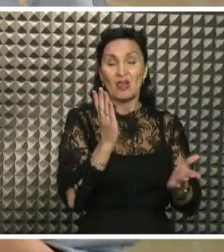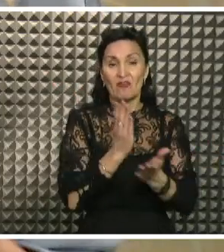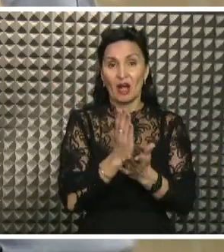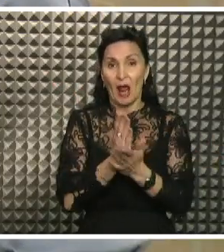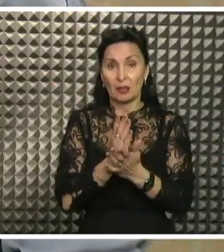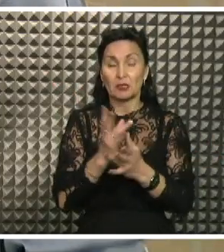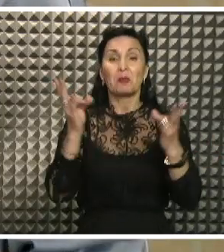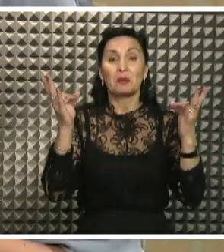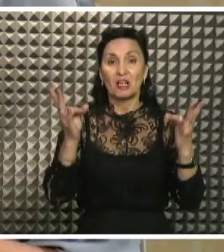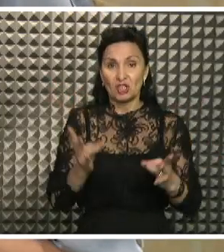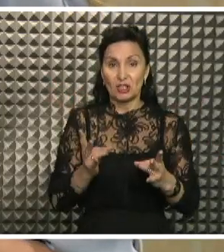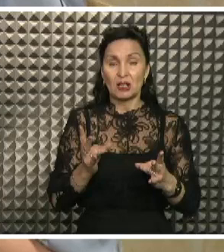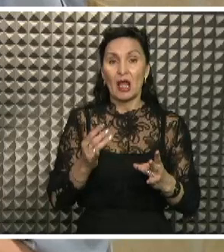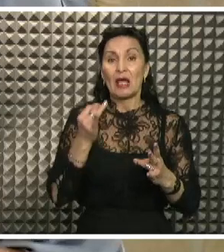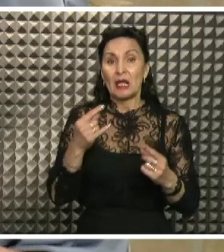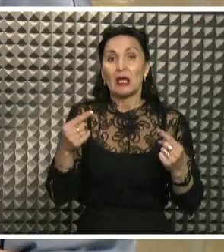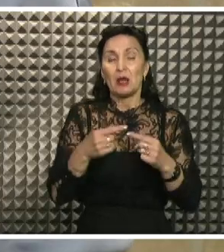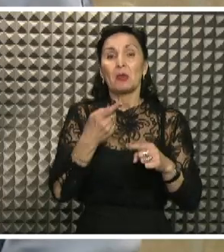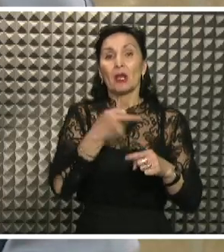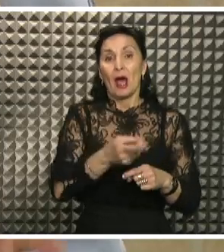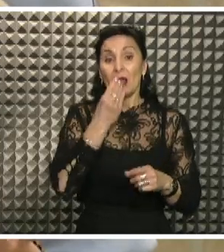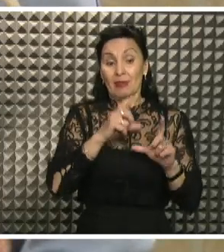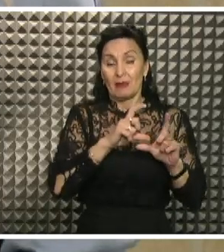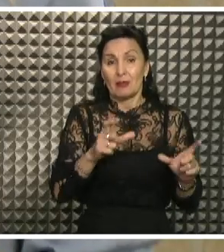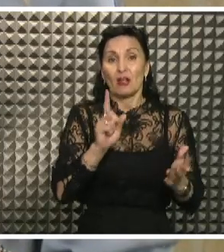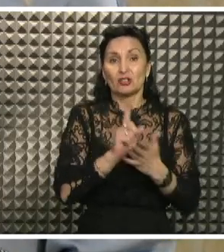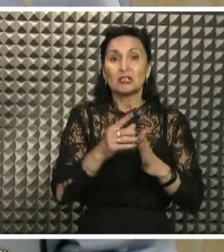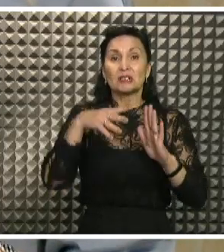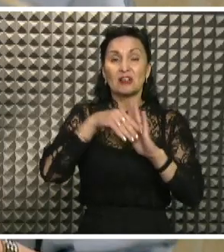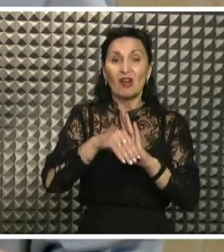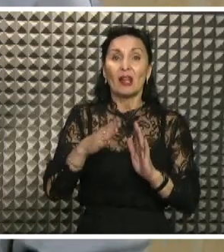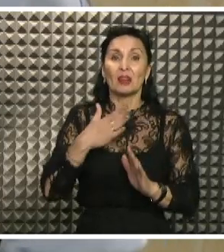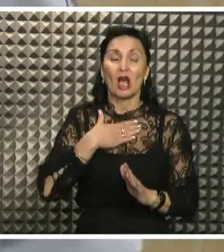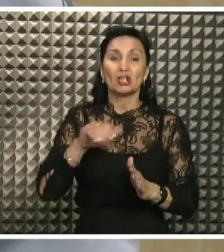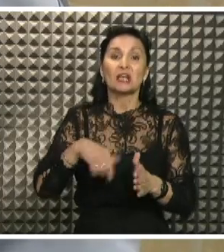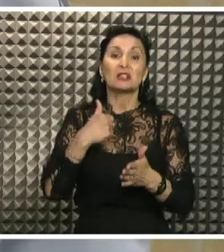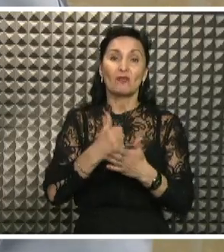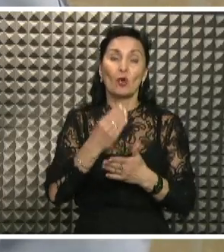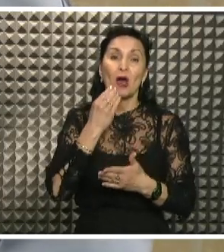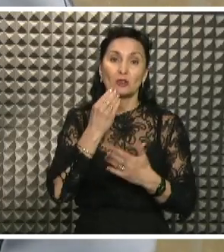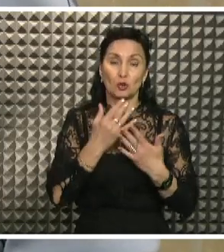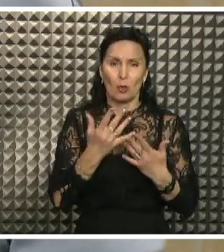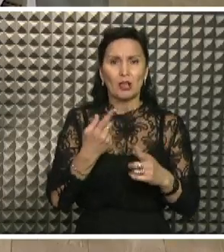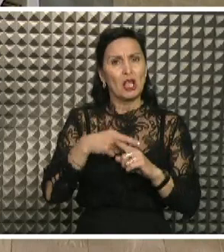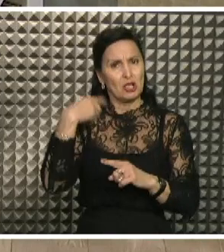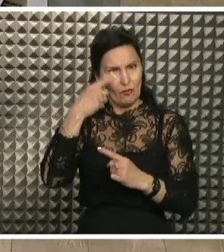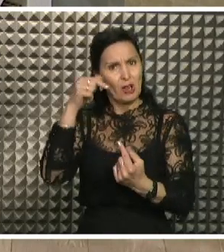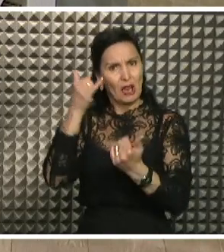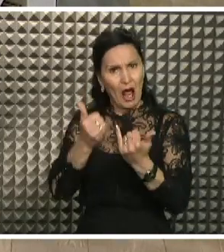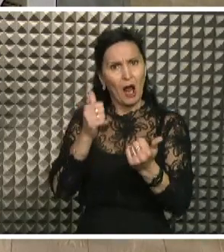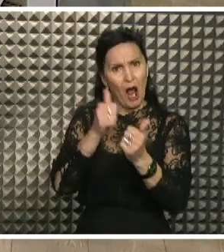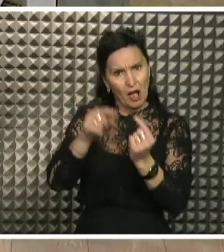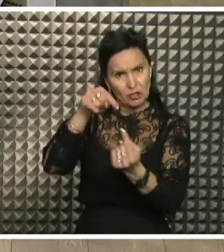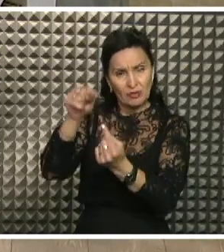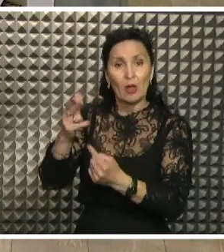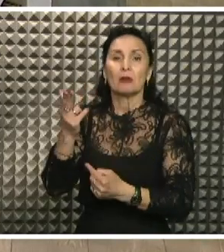являются предпочтительными, и именно они должны составлять наш основной рацион питания. А это индивидуально для каждого человека подбирается список